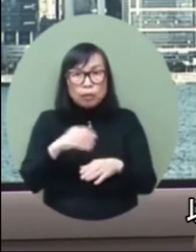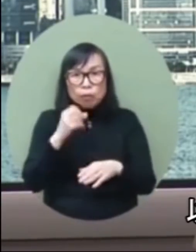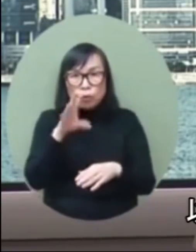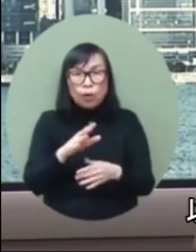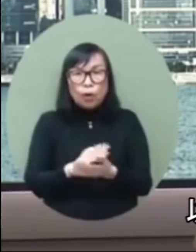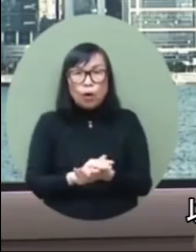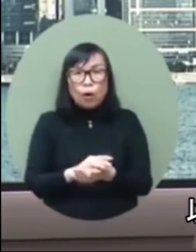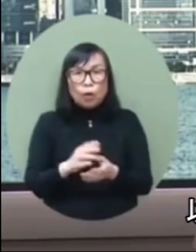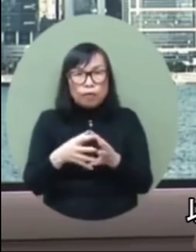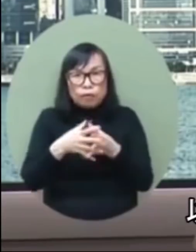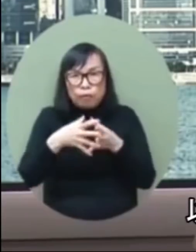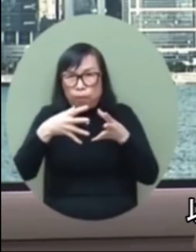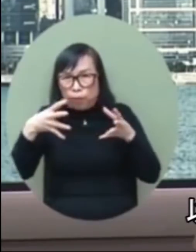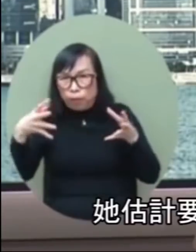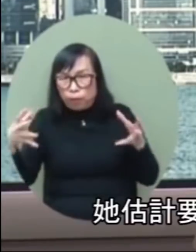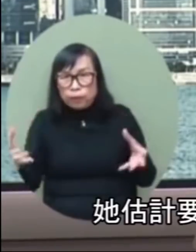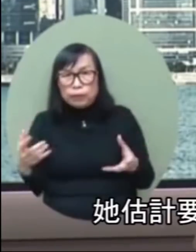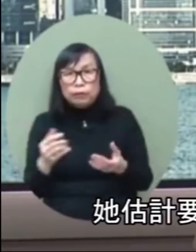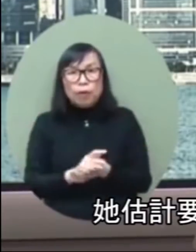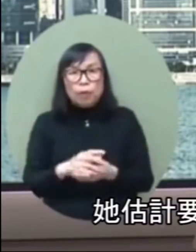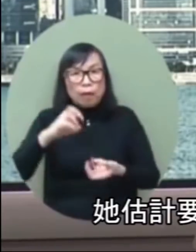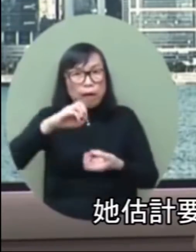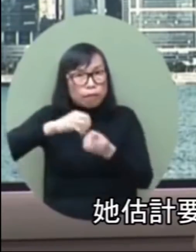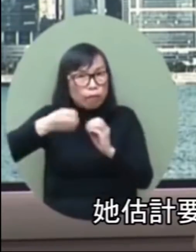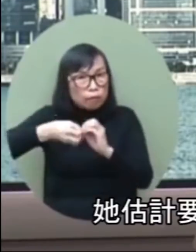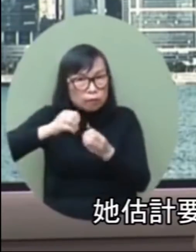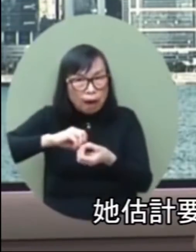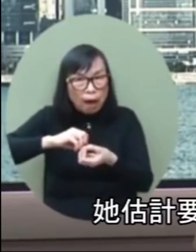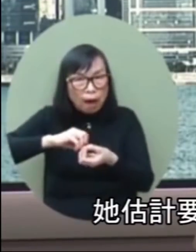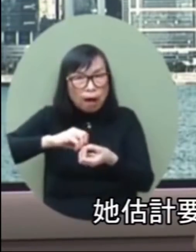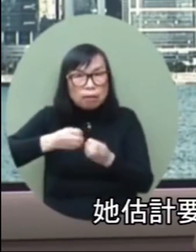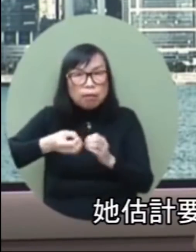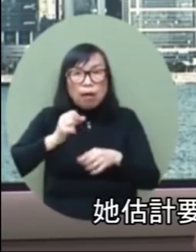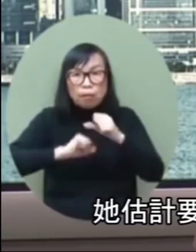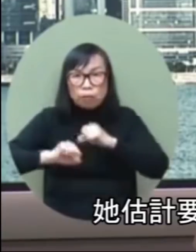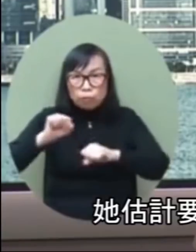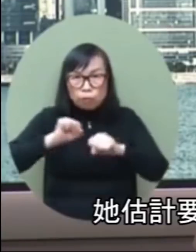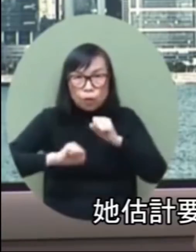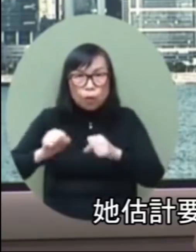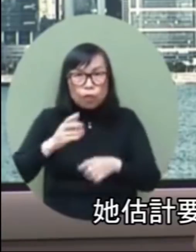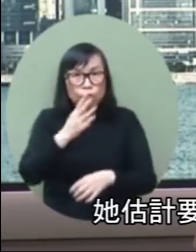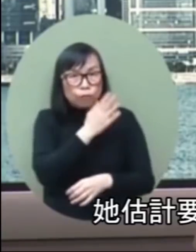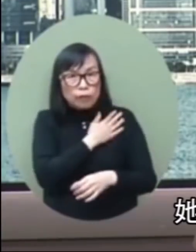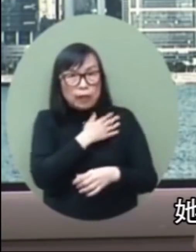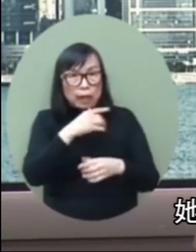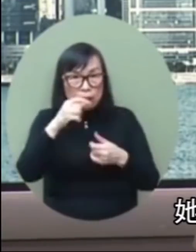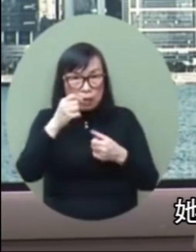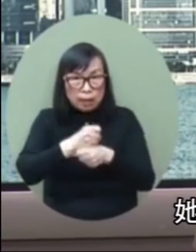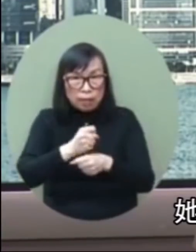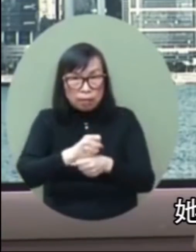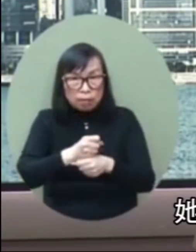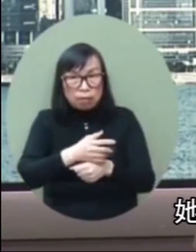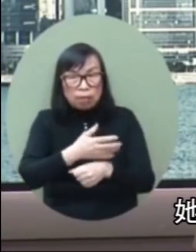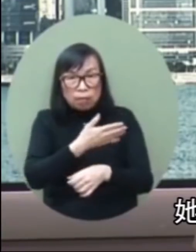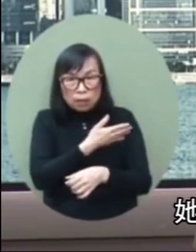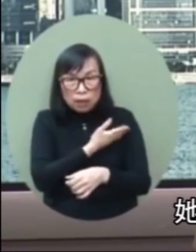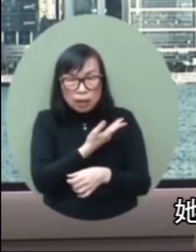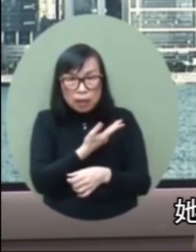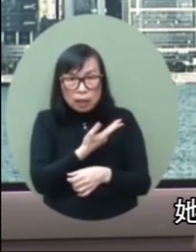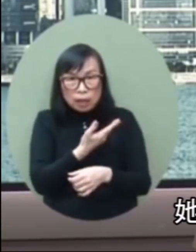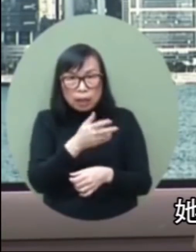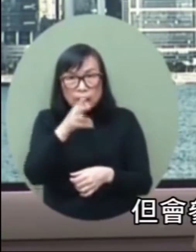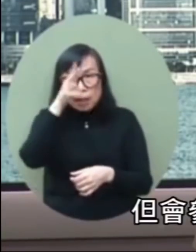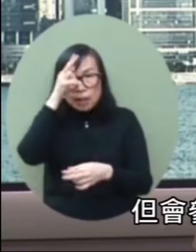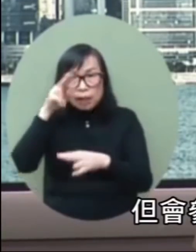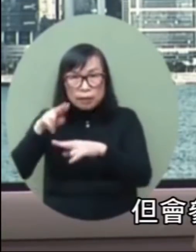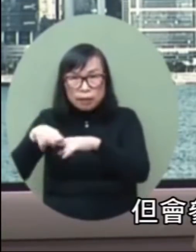检所发现的个案。他估计要2-3个月才可令疫情稳定下来。他又补充说，暂时无意封